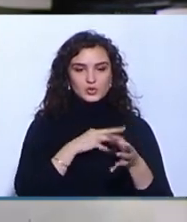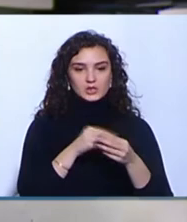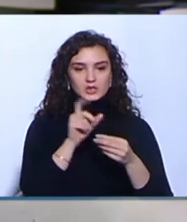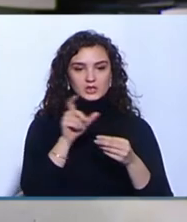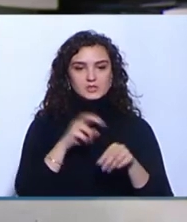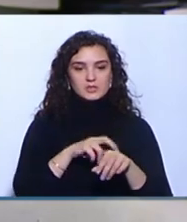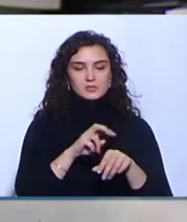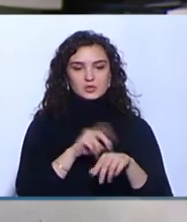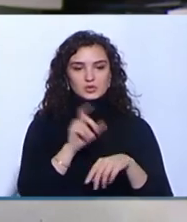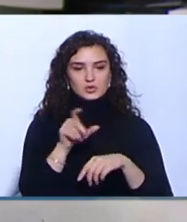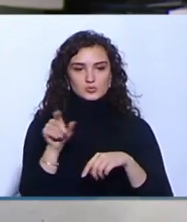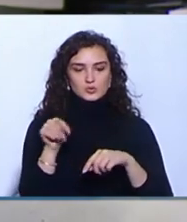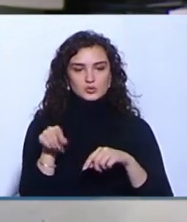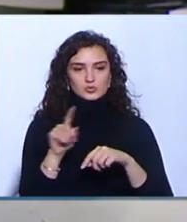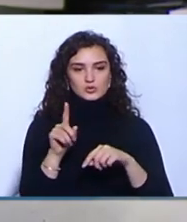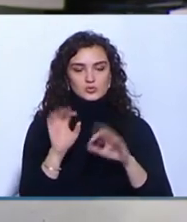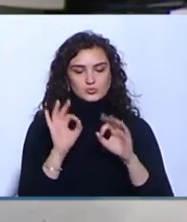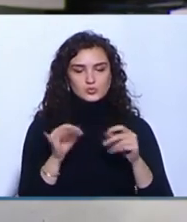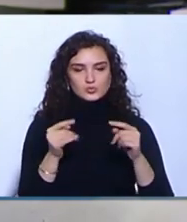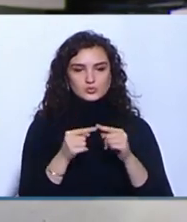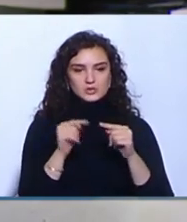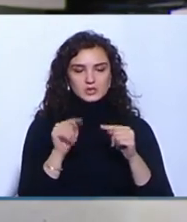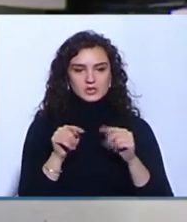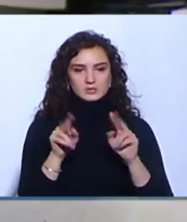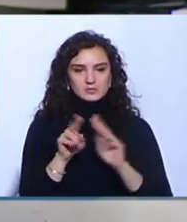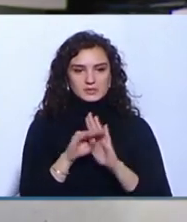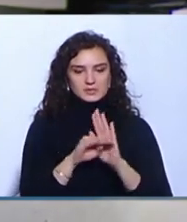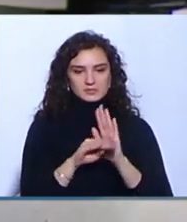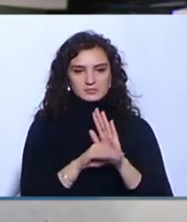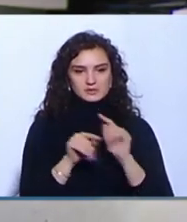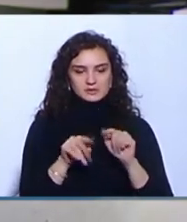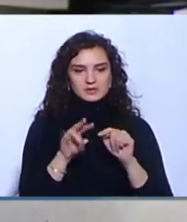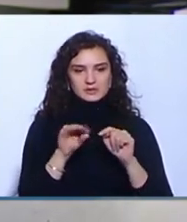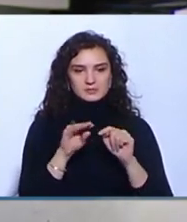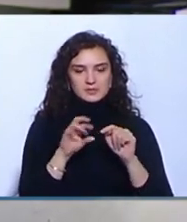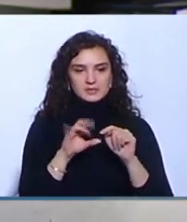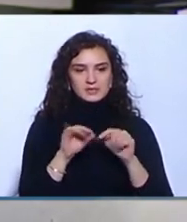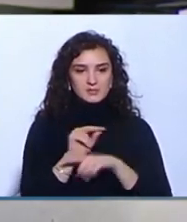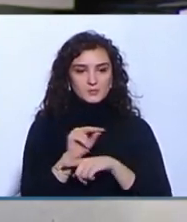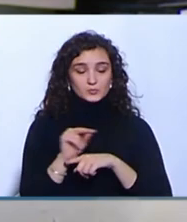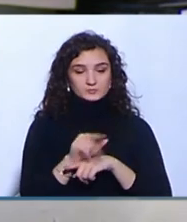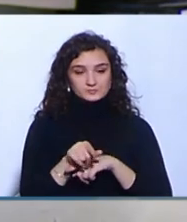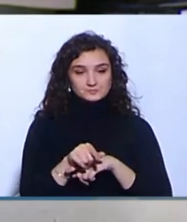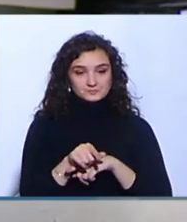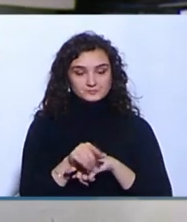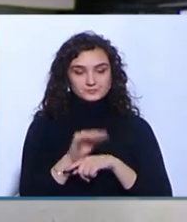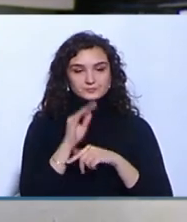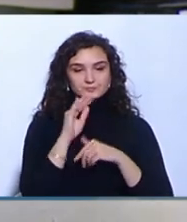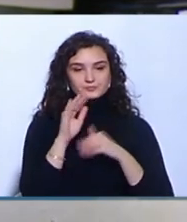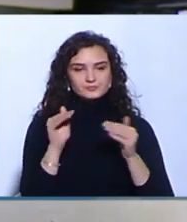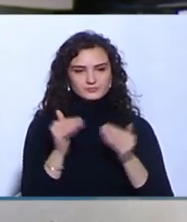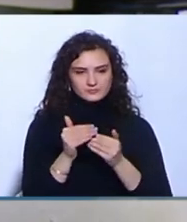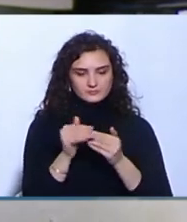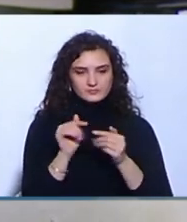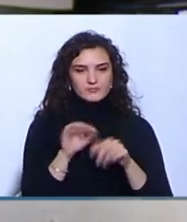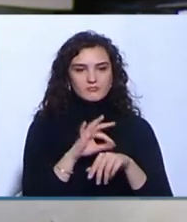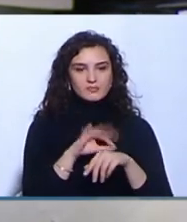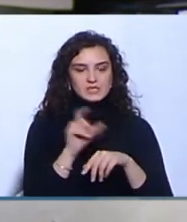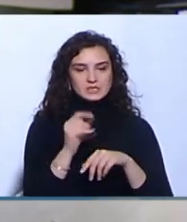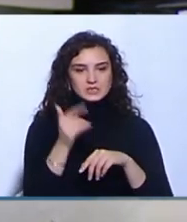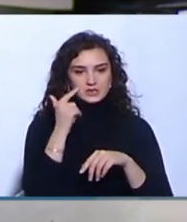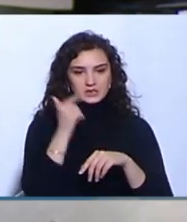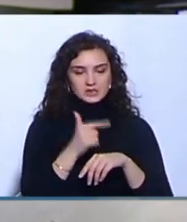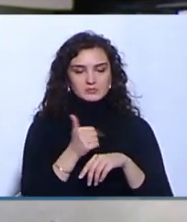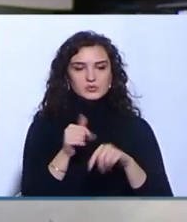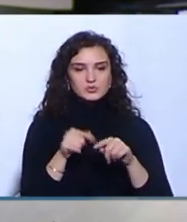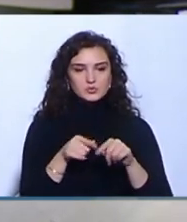სამედიცინო პერსონალს, რომ ზუსტად იმ პრინციპით მიუდგეს ლიმფედემის მკურნალობას, შეფასებას, პაციენტის განათლებას,